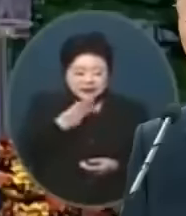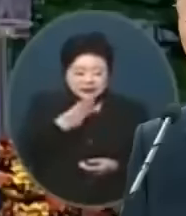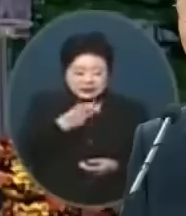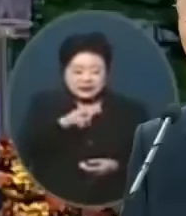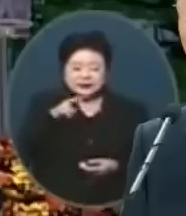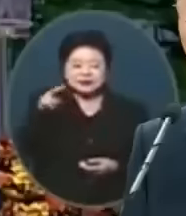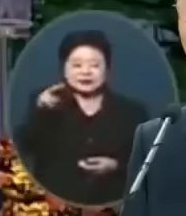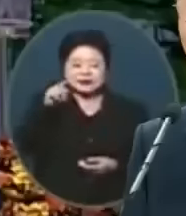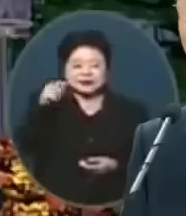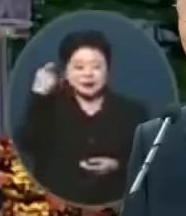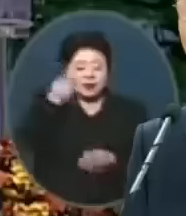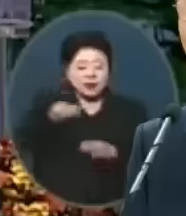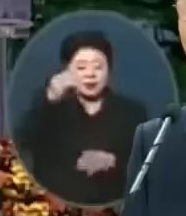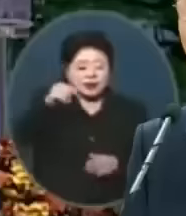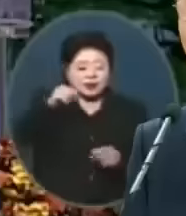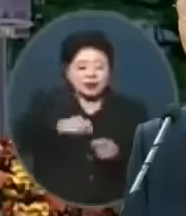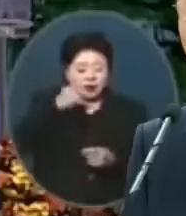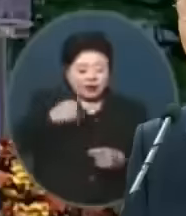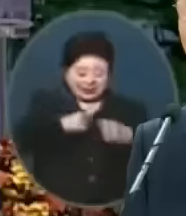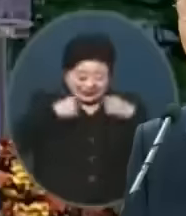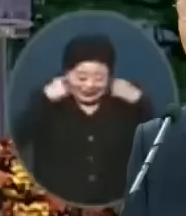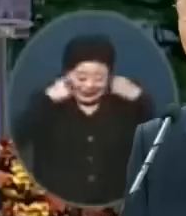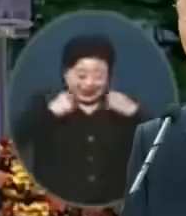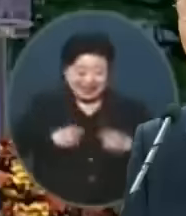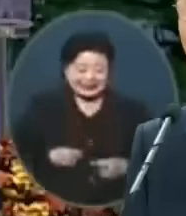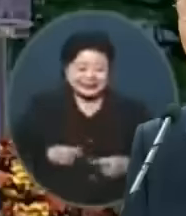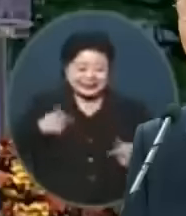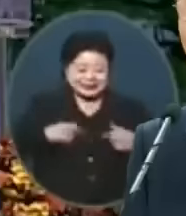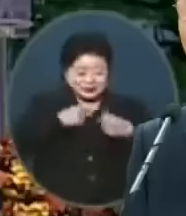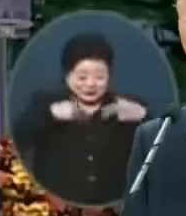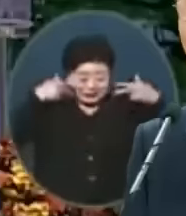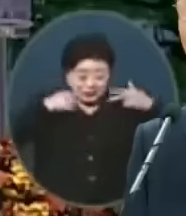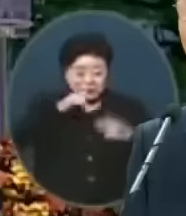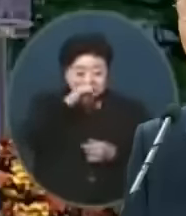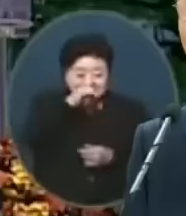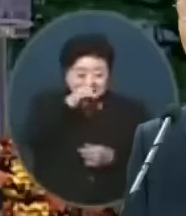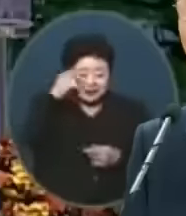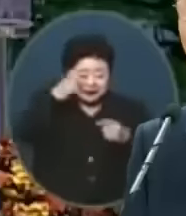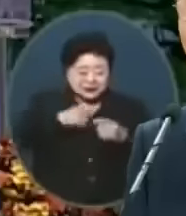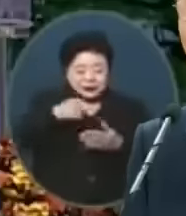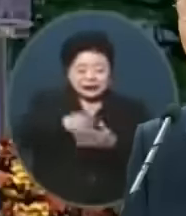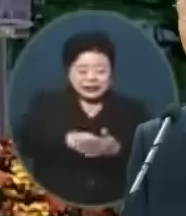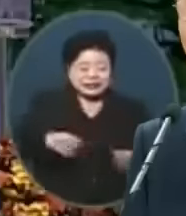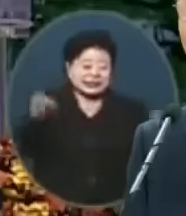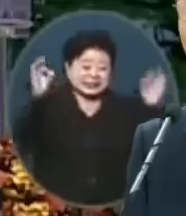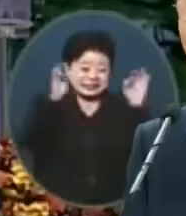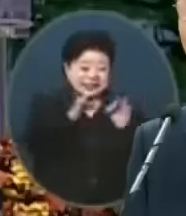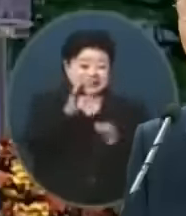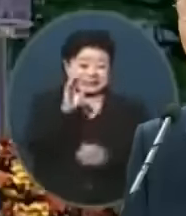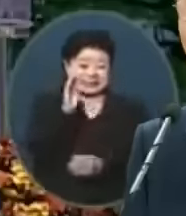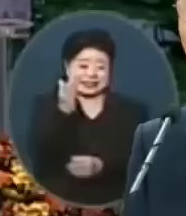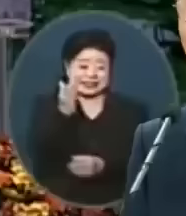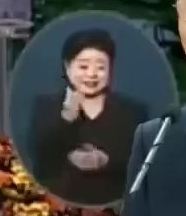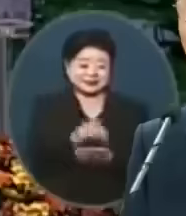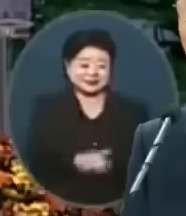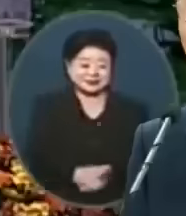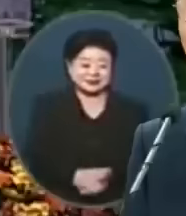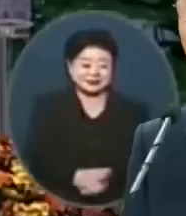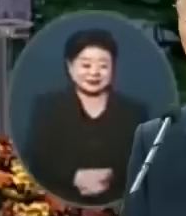위에 영영한 희락을 띠고 기쁨과 즐거움을 얻으리니 슬픔과 탄식이 사라지리로다라고 말씀하고 있는